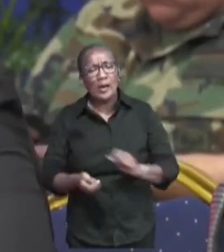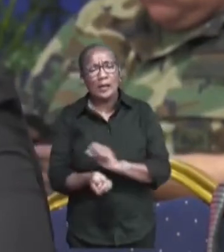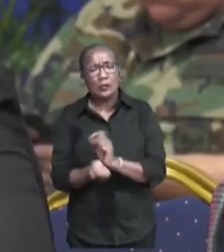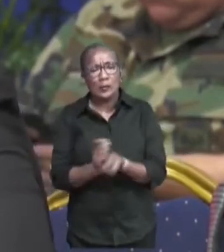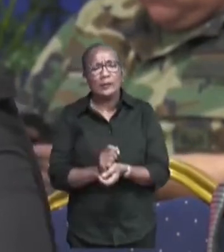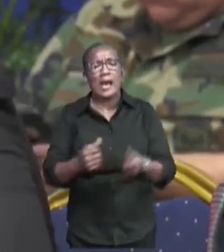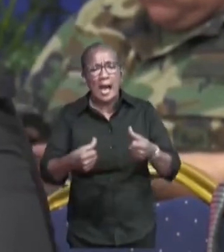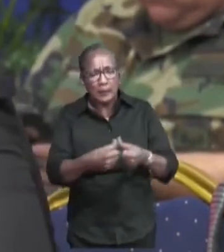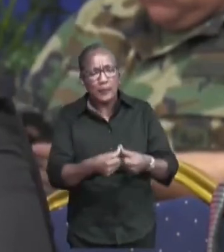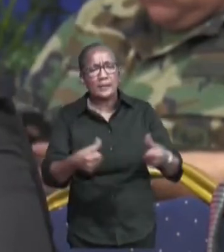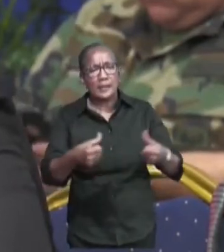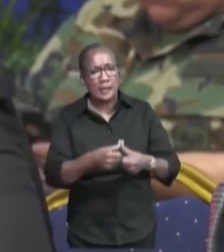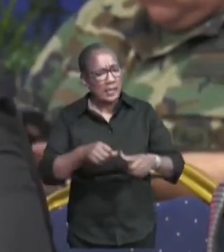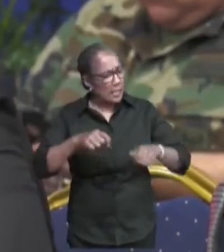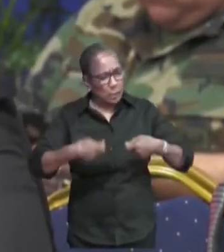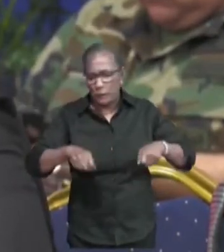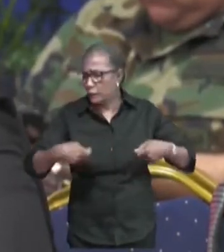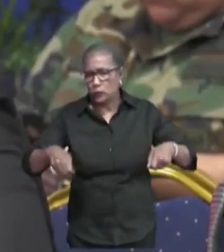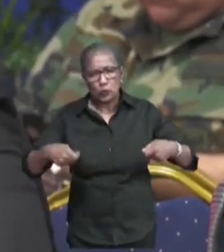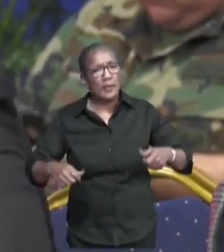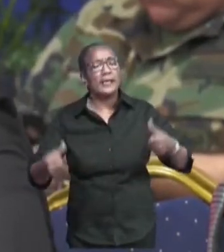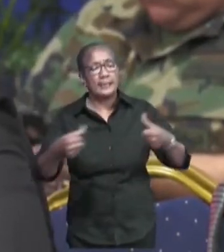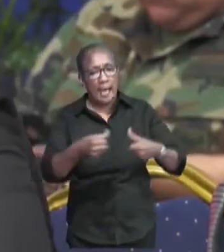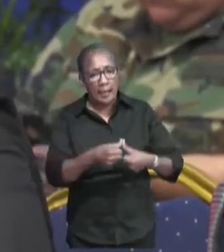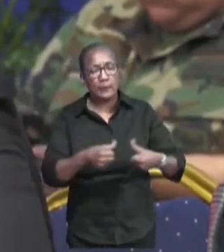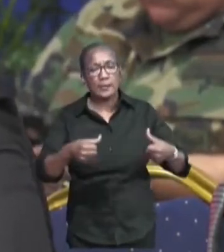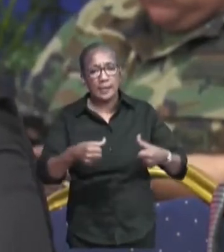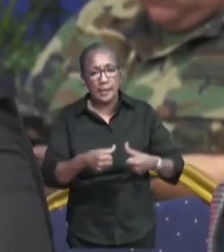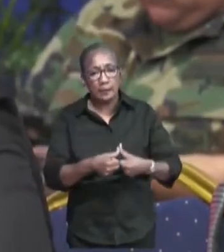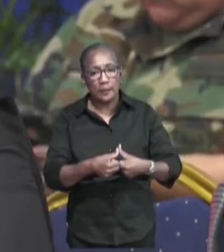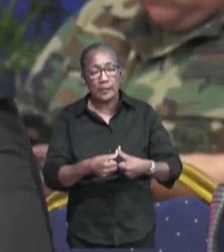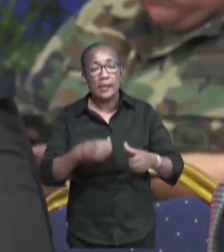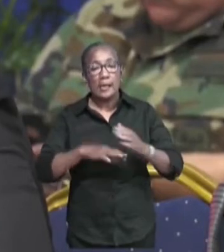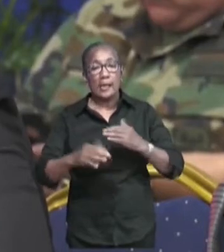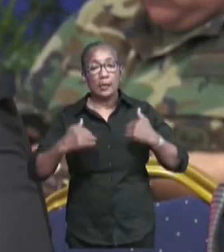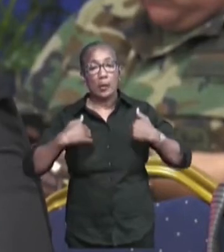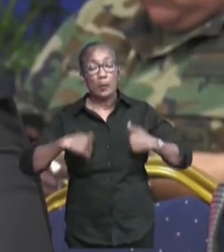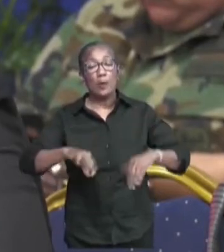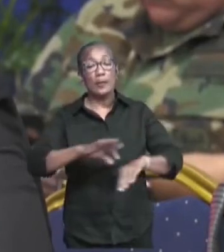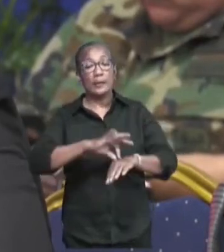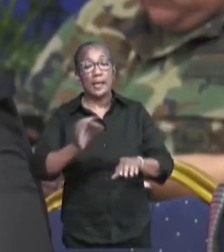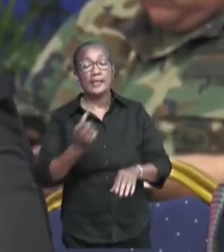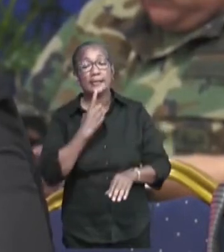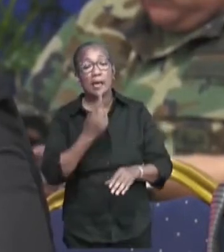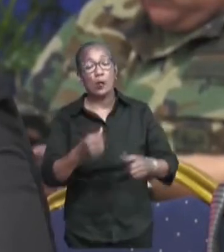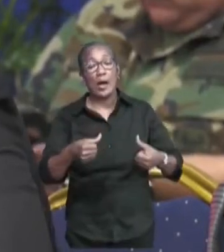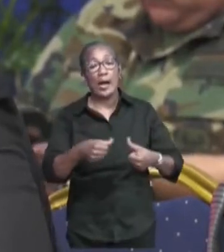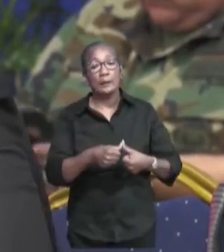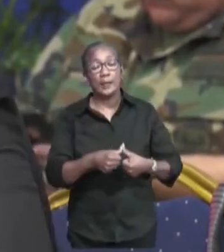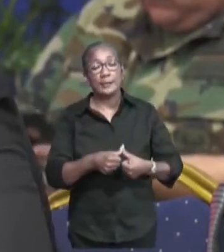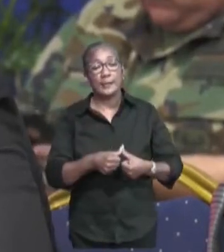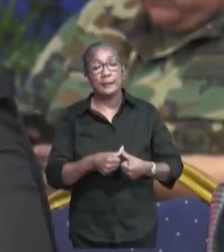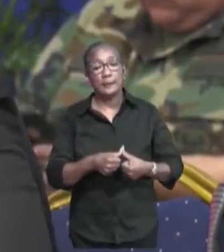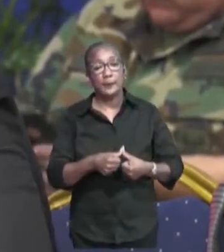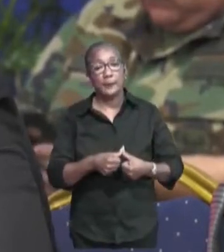in aanpassingen. Het is geen versoepeling, het is aanpassing. In de public health noemen wij dat aanpassing.